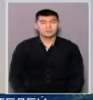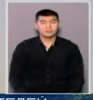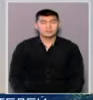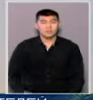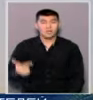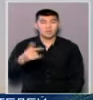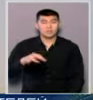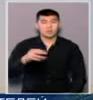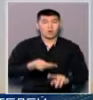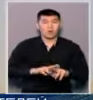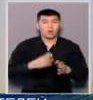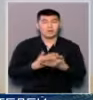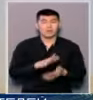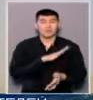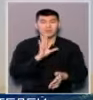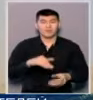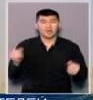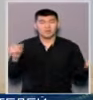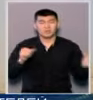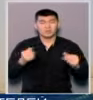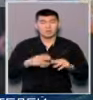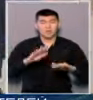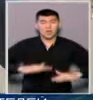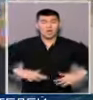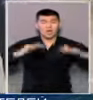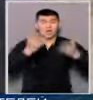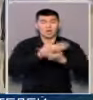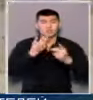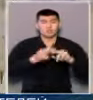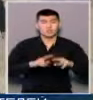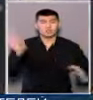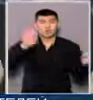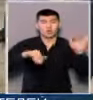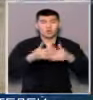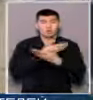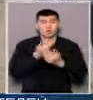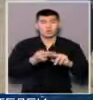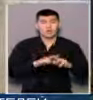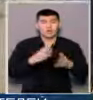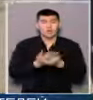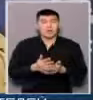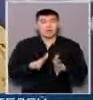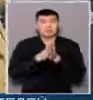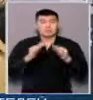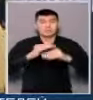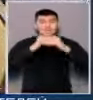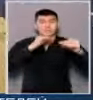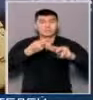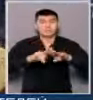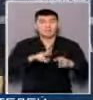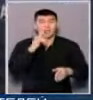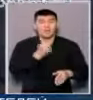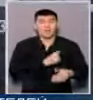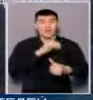В Атырауской области не бывает землетрясений и наводнений. Гор у нас тоже нет. Кругом широкие степи.